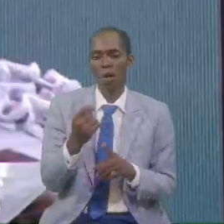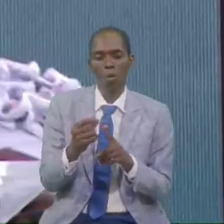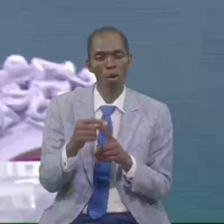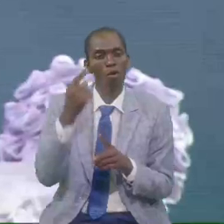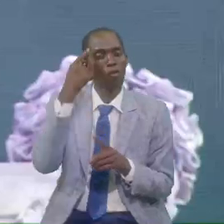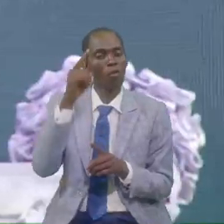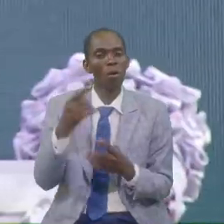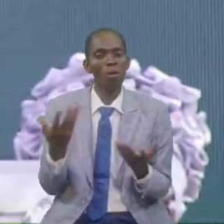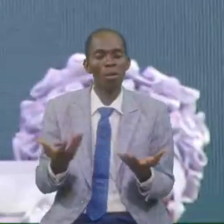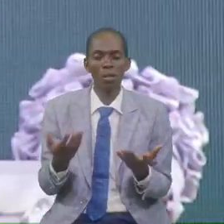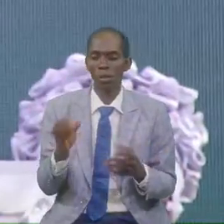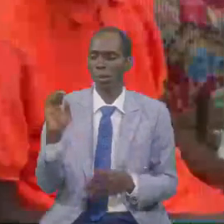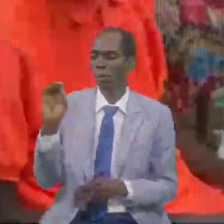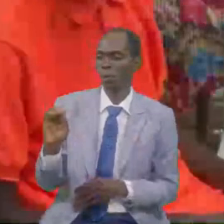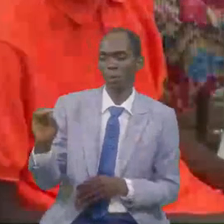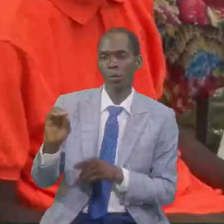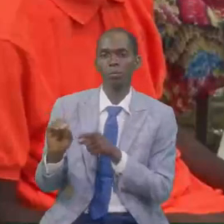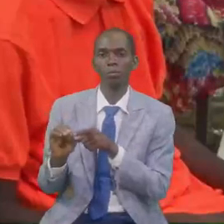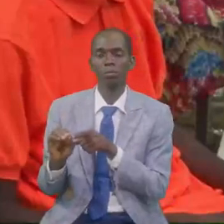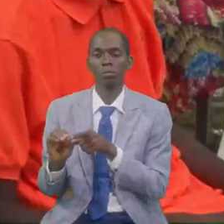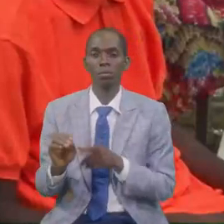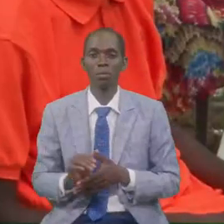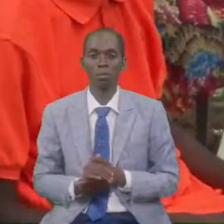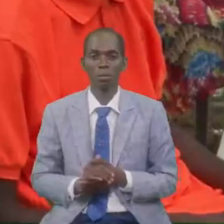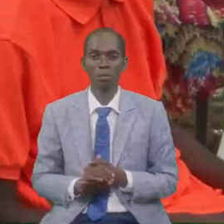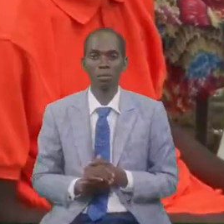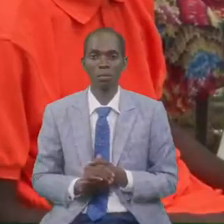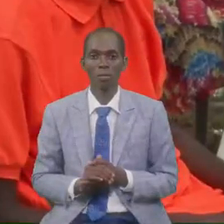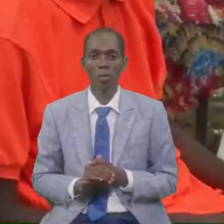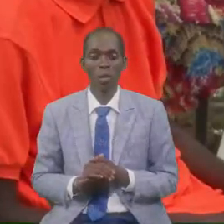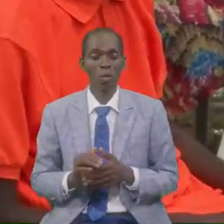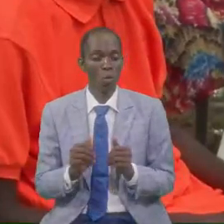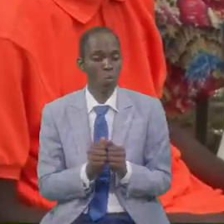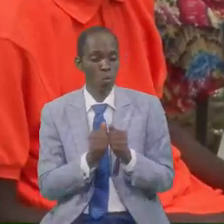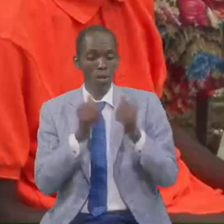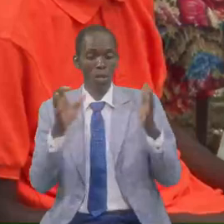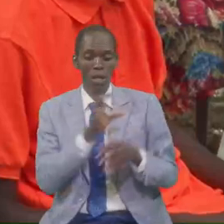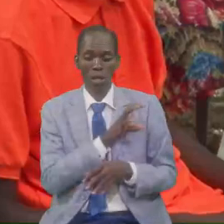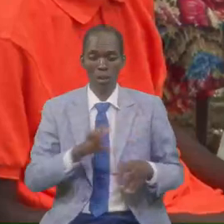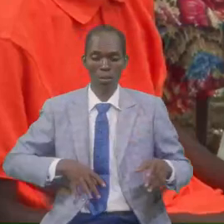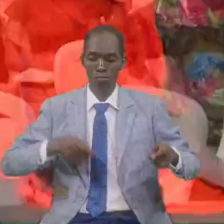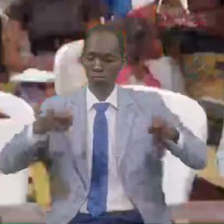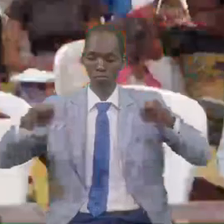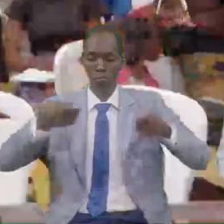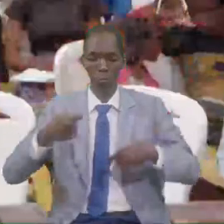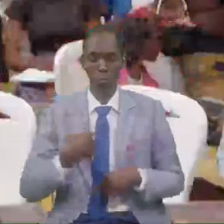Et le mot non, c'est pour dire zéro. Sans Christ qui me